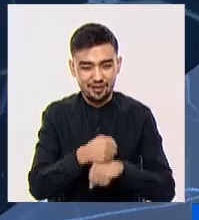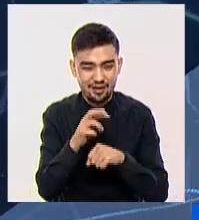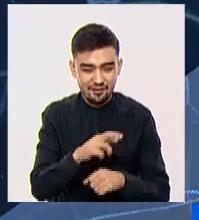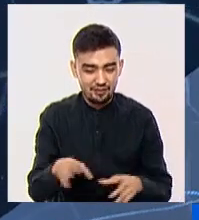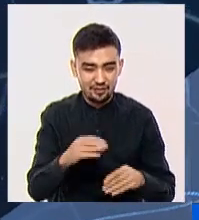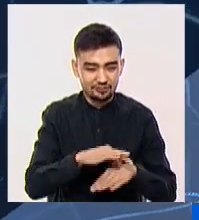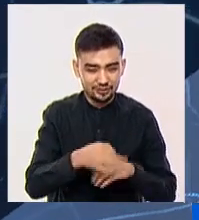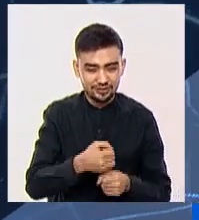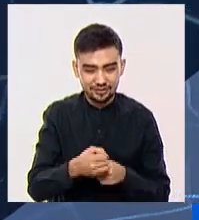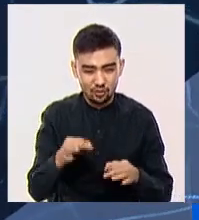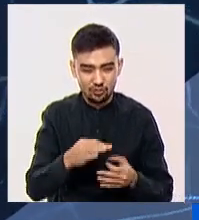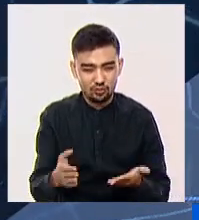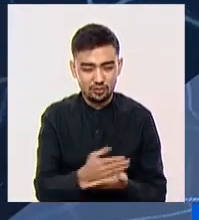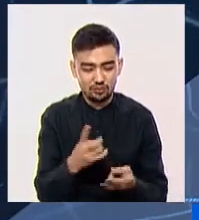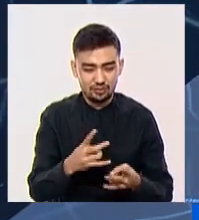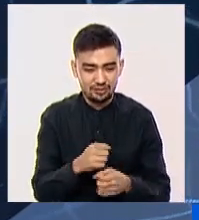расследовать январские события